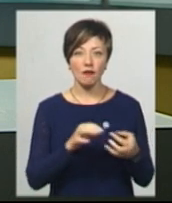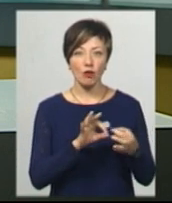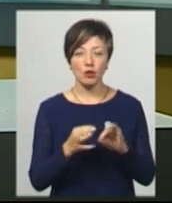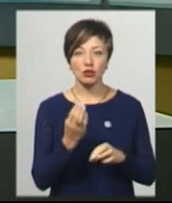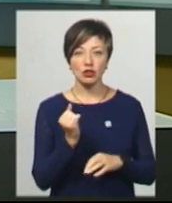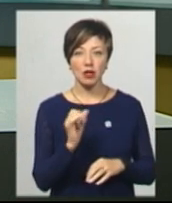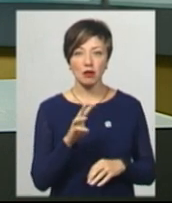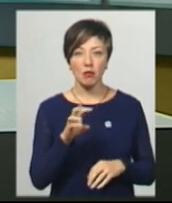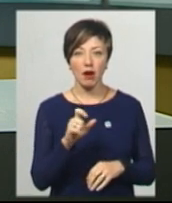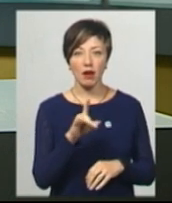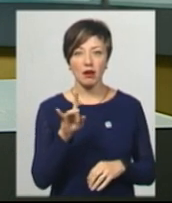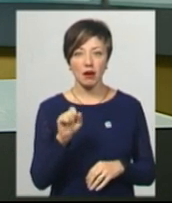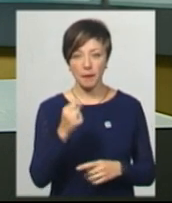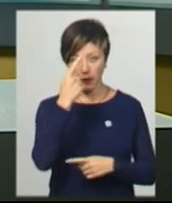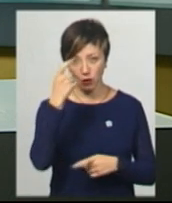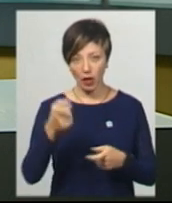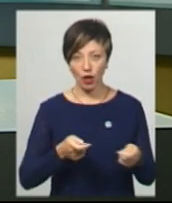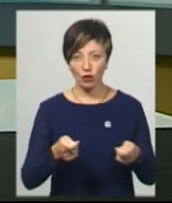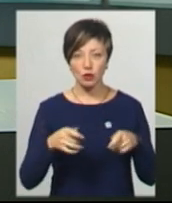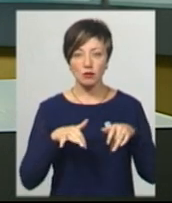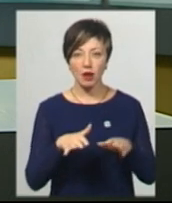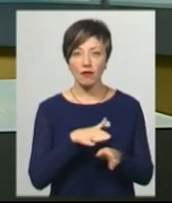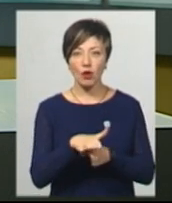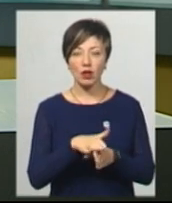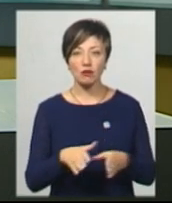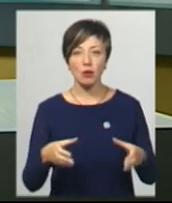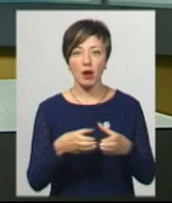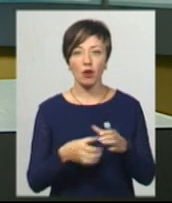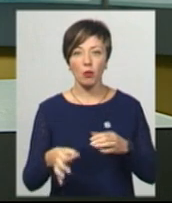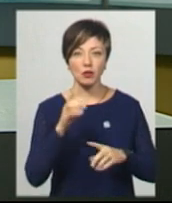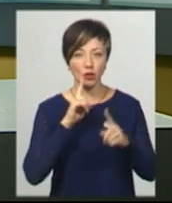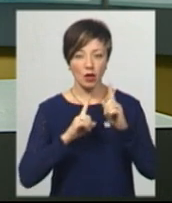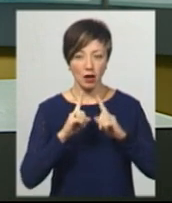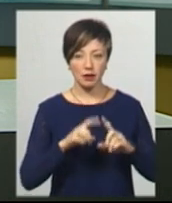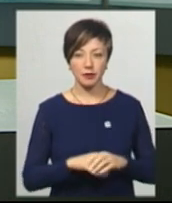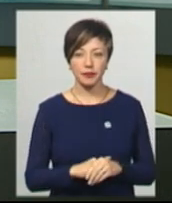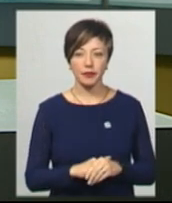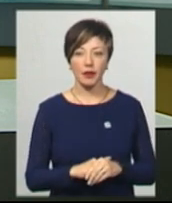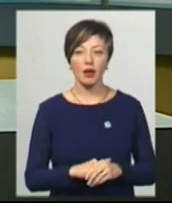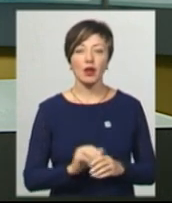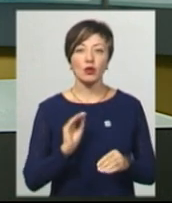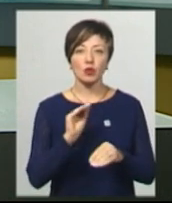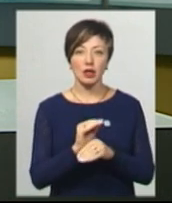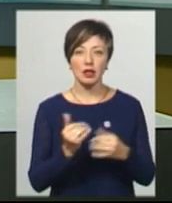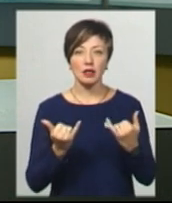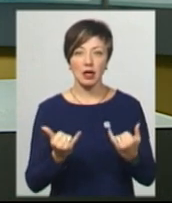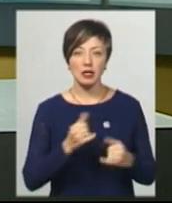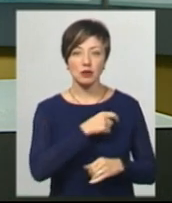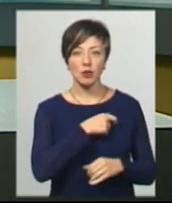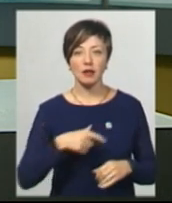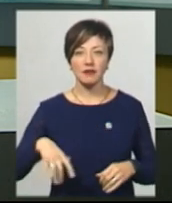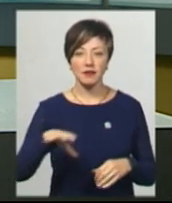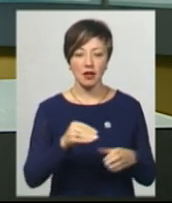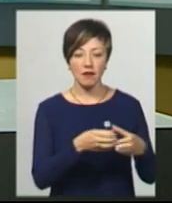Штайнмаєра. Про це повідомила керуюча справами виконавчого апарату обласної ради Валентина Поліщук. Вона додає, наразі з депутатами